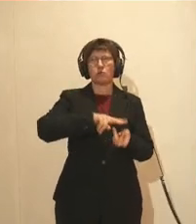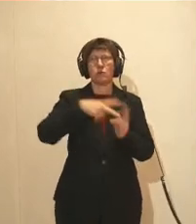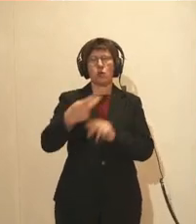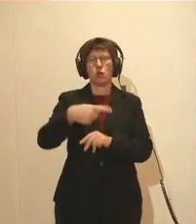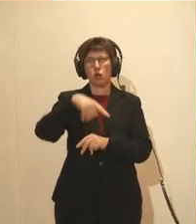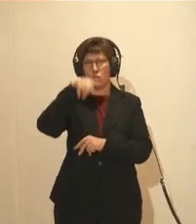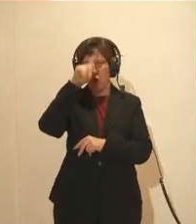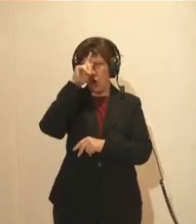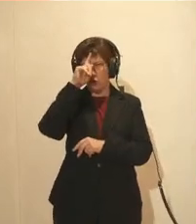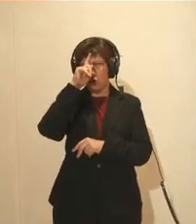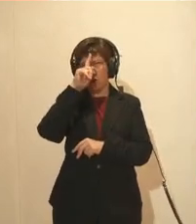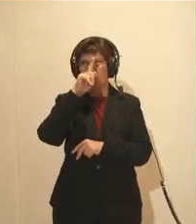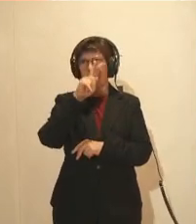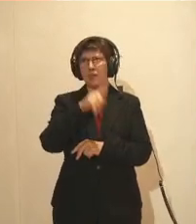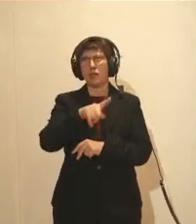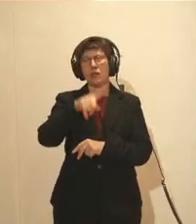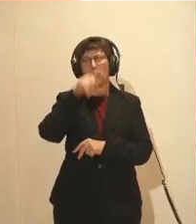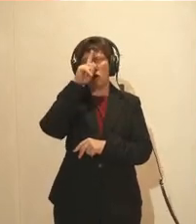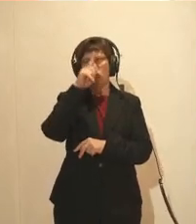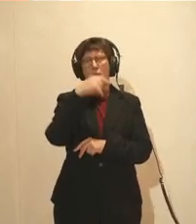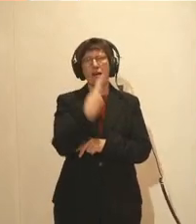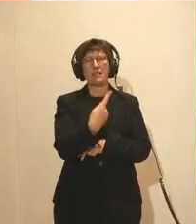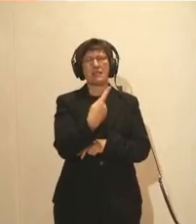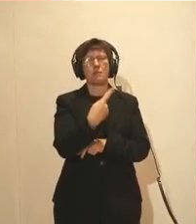wir müssen jetzt